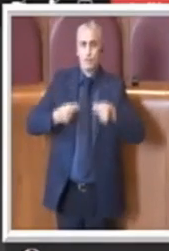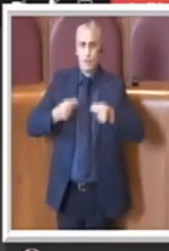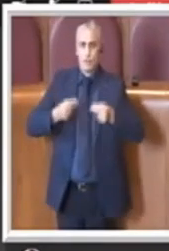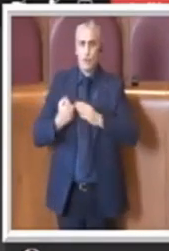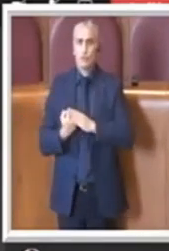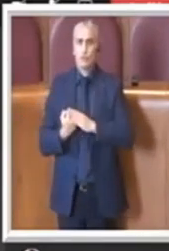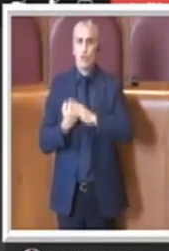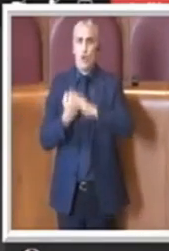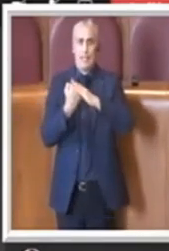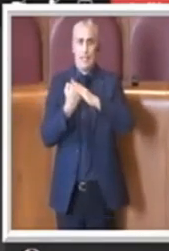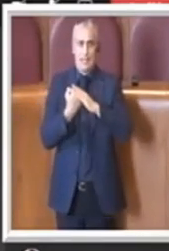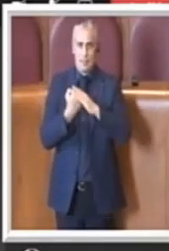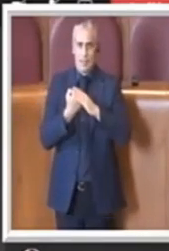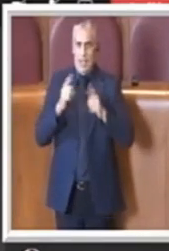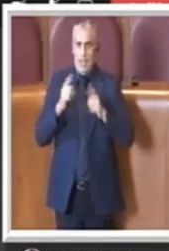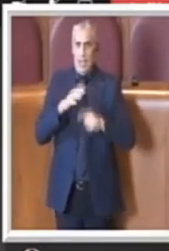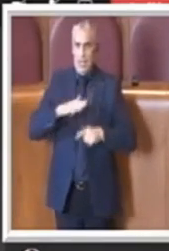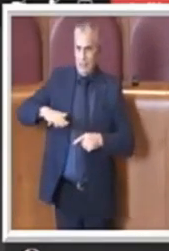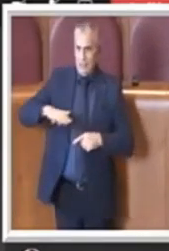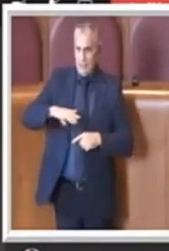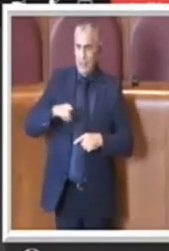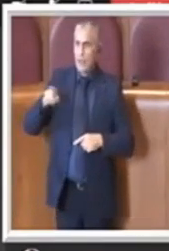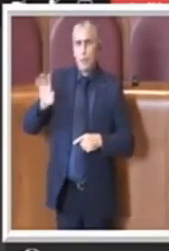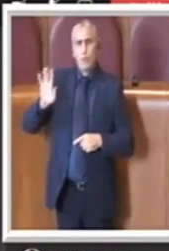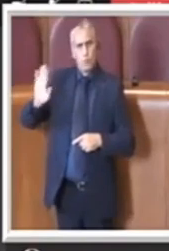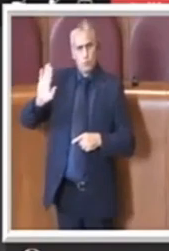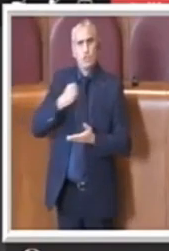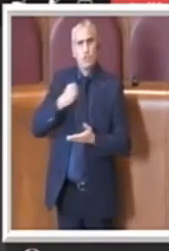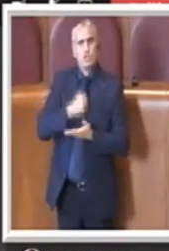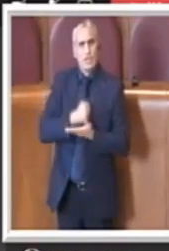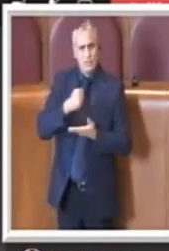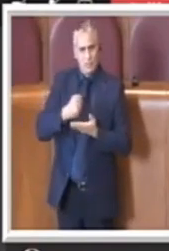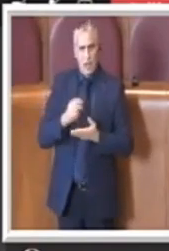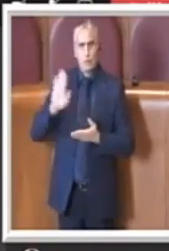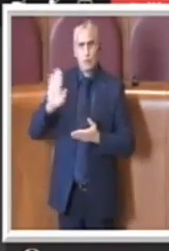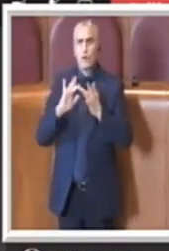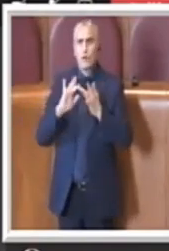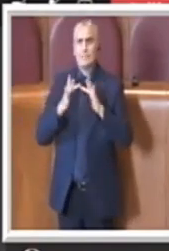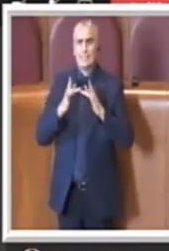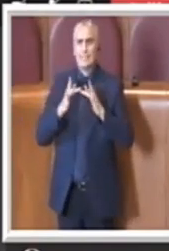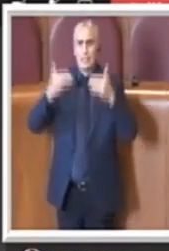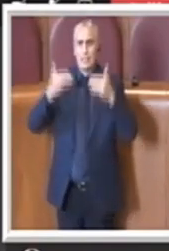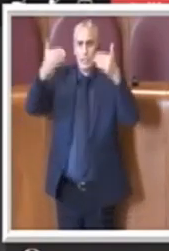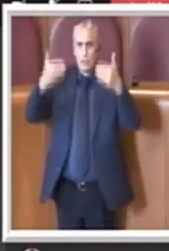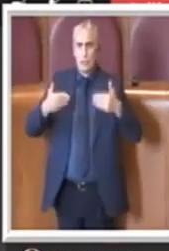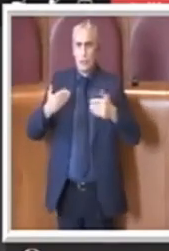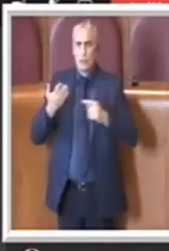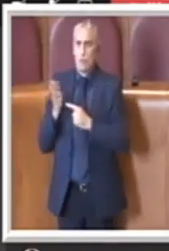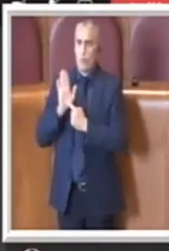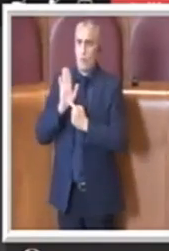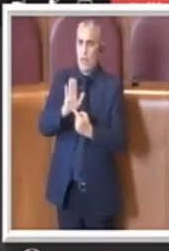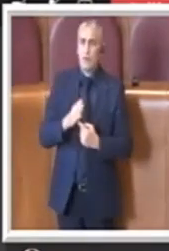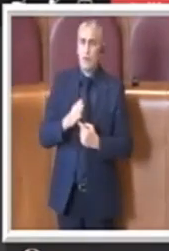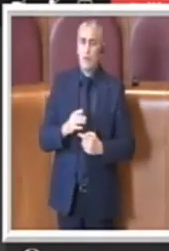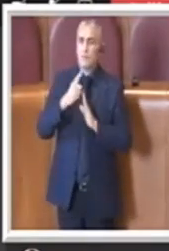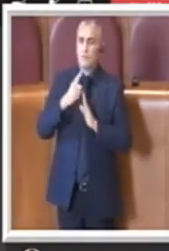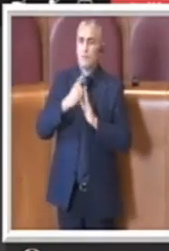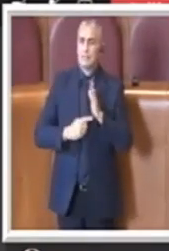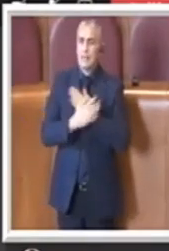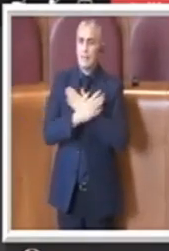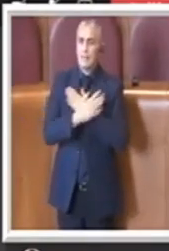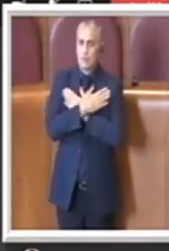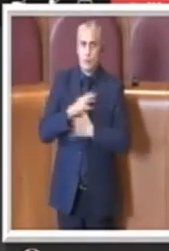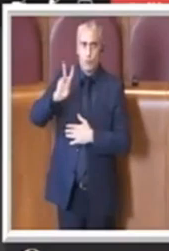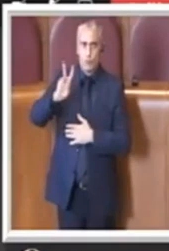un bilancio certificato che apre ha pubblicato sul sito la pubblicato a maggio 2000 20